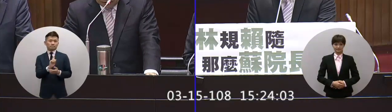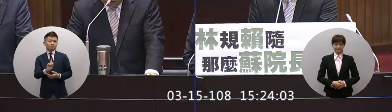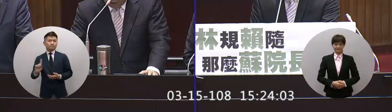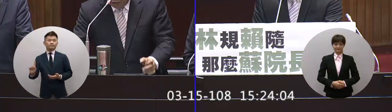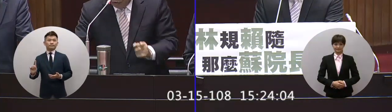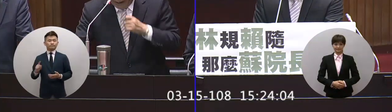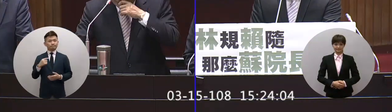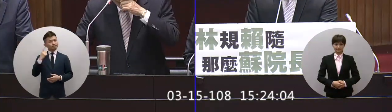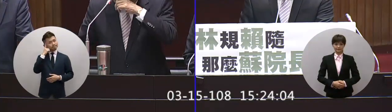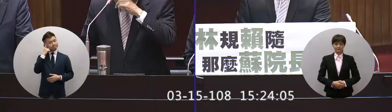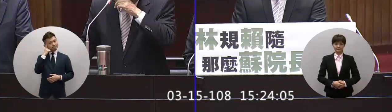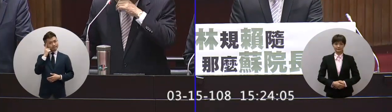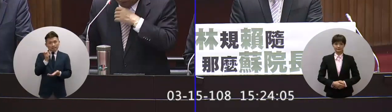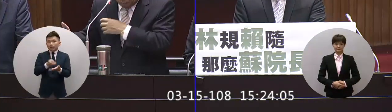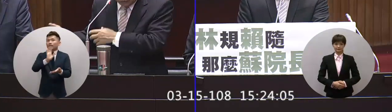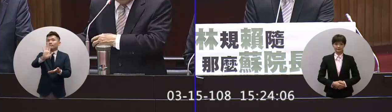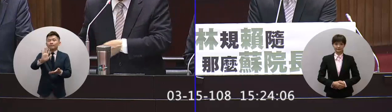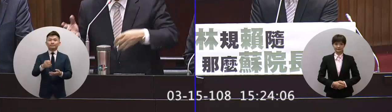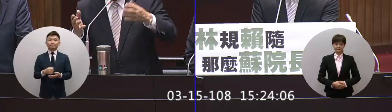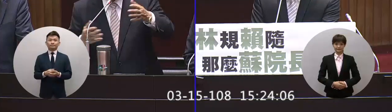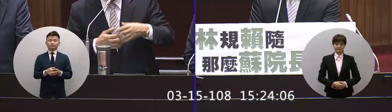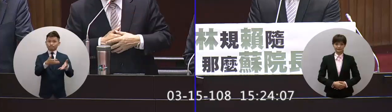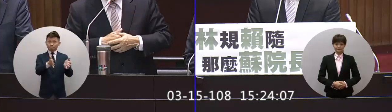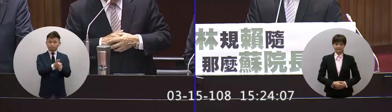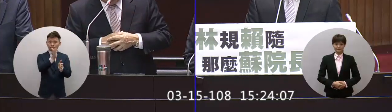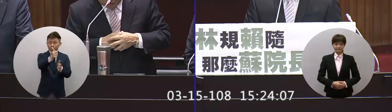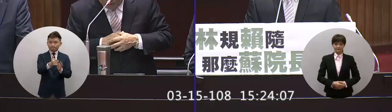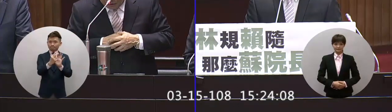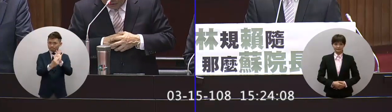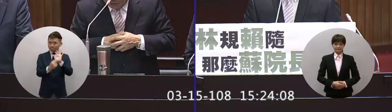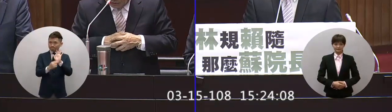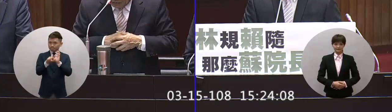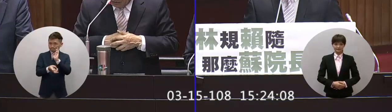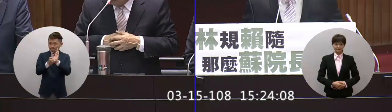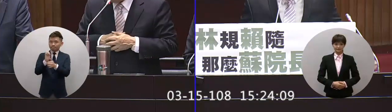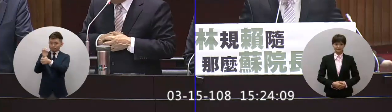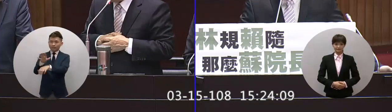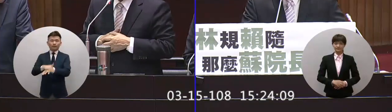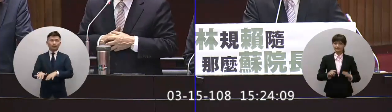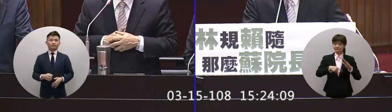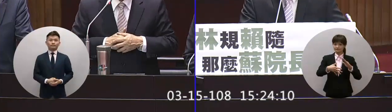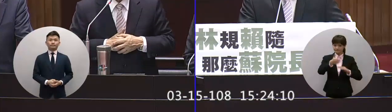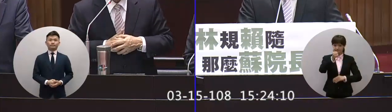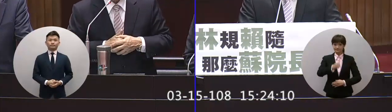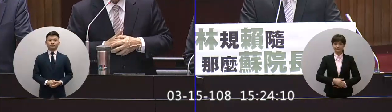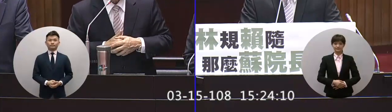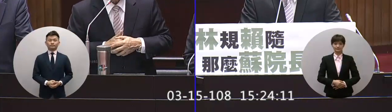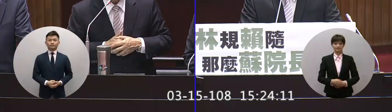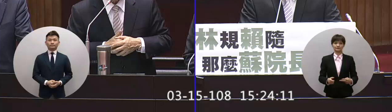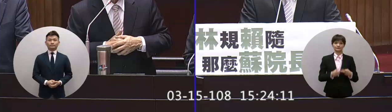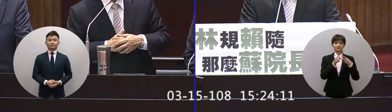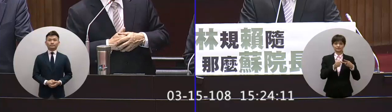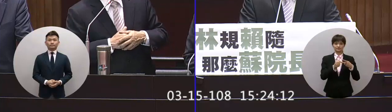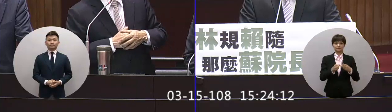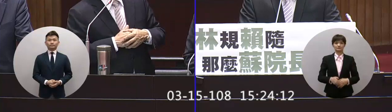们尽量从宽，就是让部长详细给委员做说明。 好，院长，第二个炸